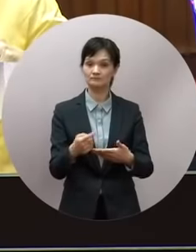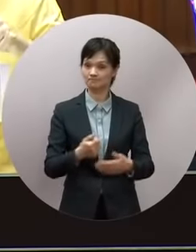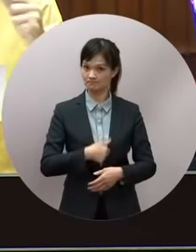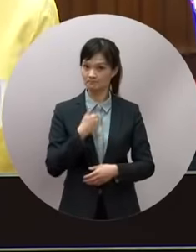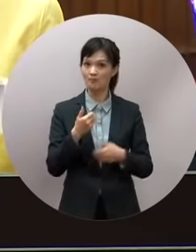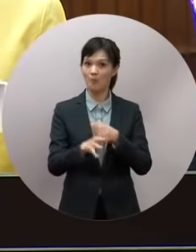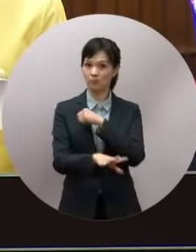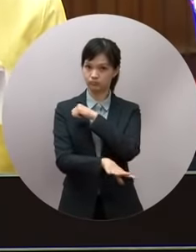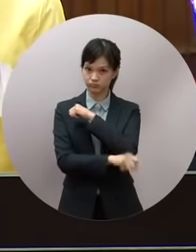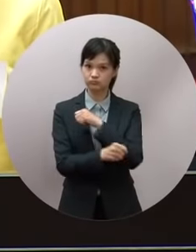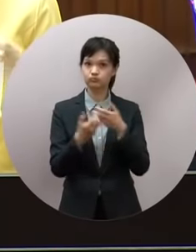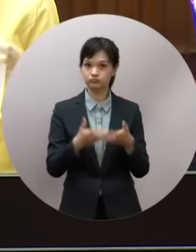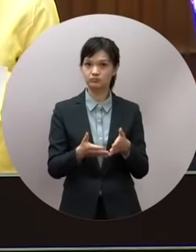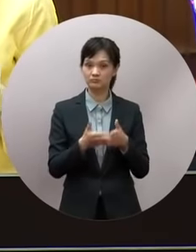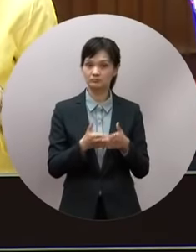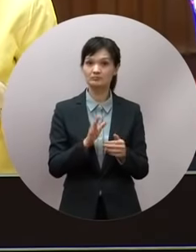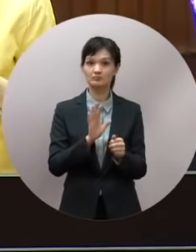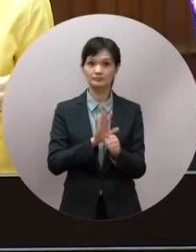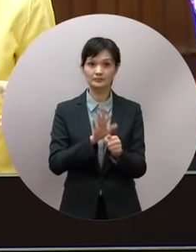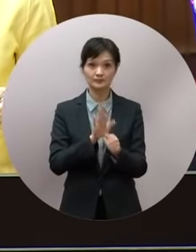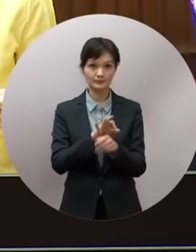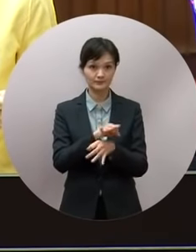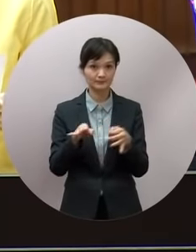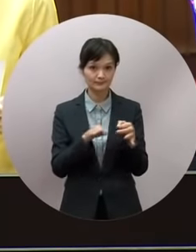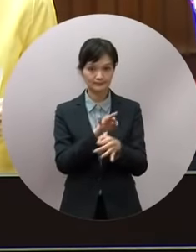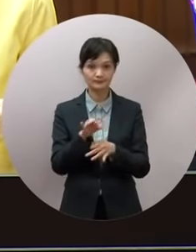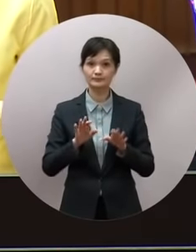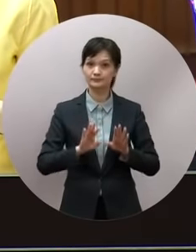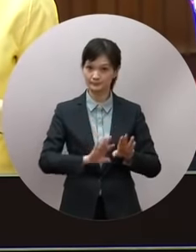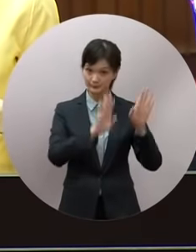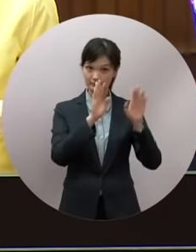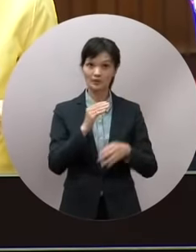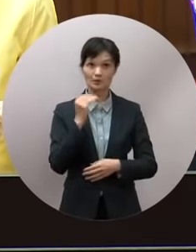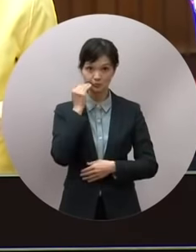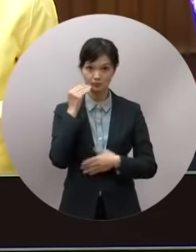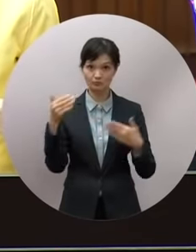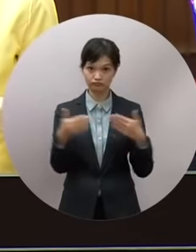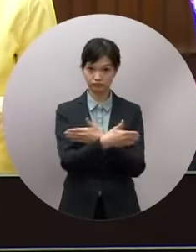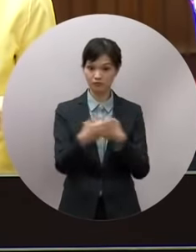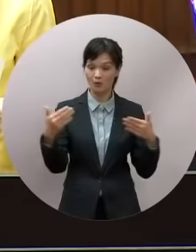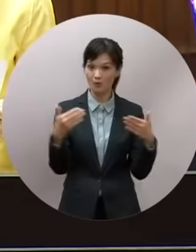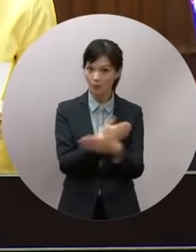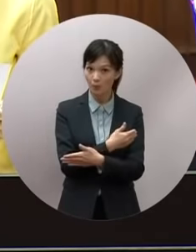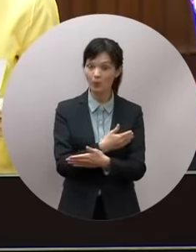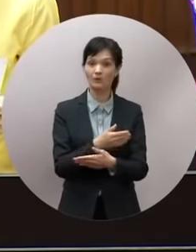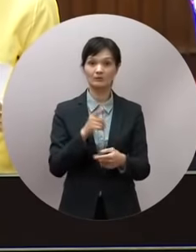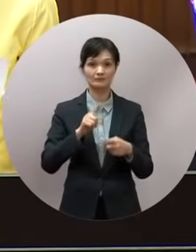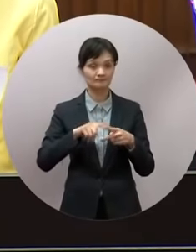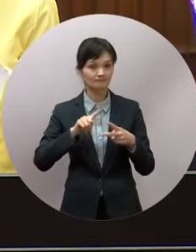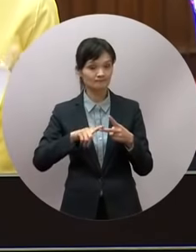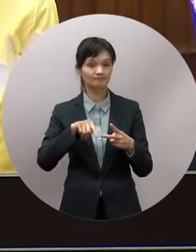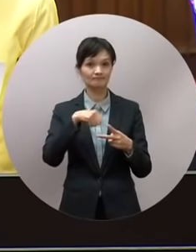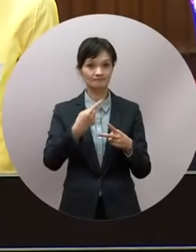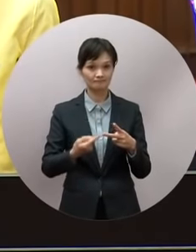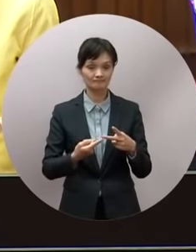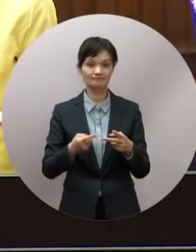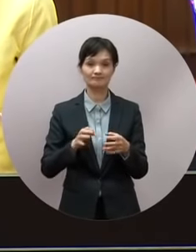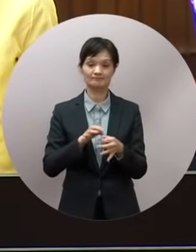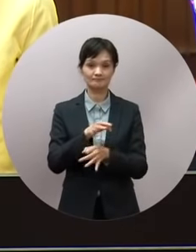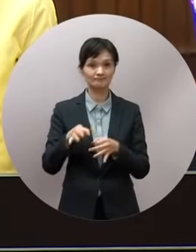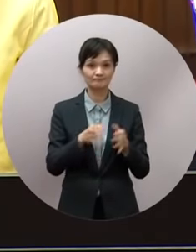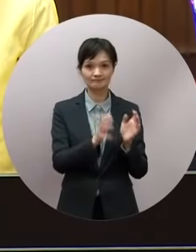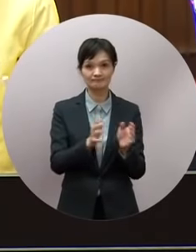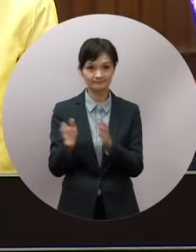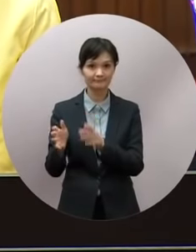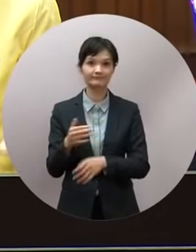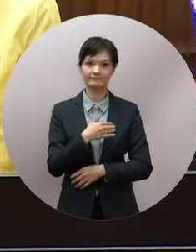母，承载着经济发展的枢纽，交通通了，地方建设才会通。那么，只有提供便捷